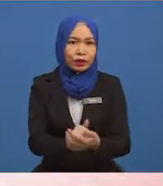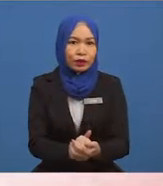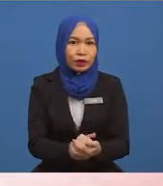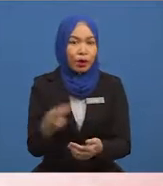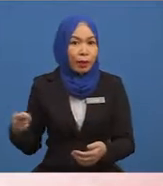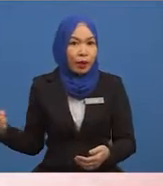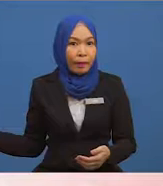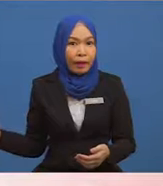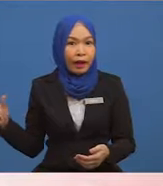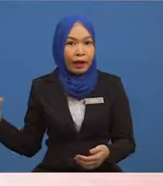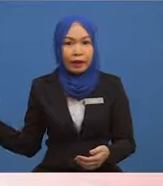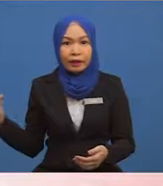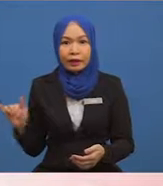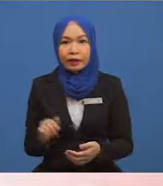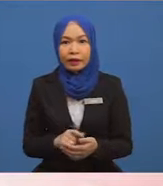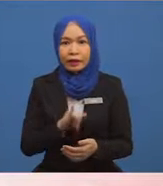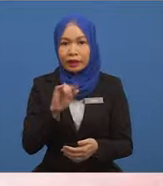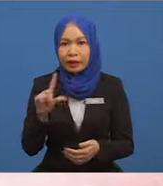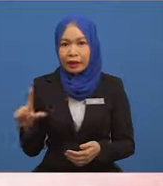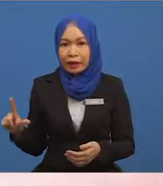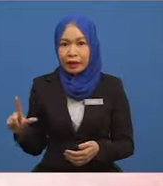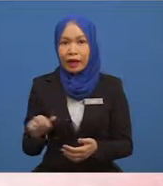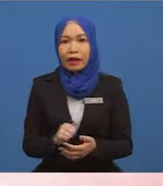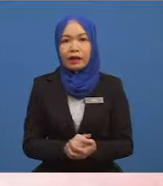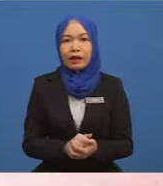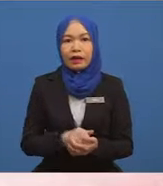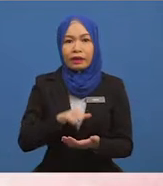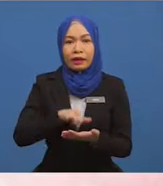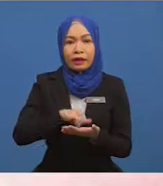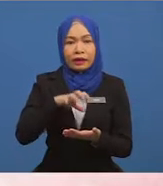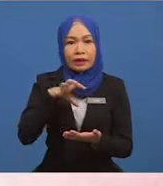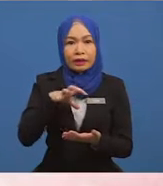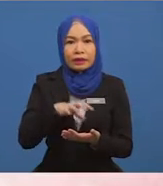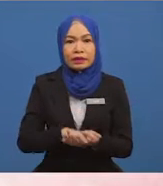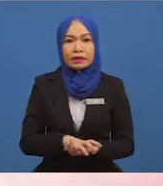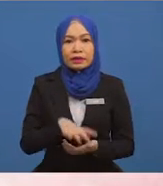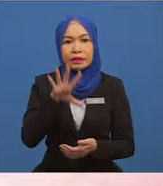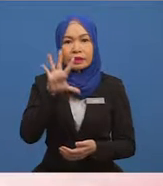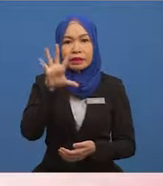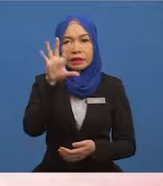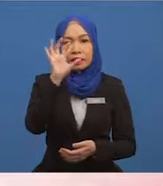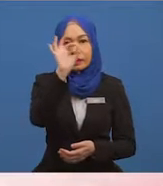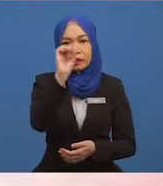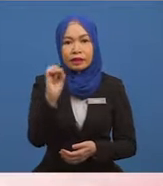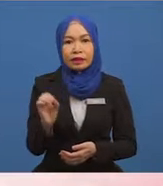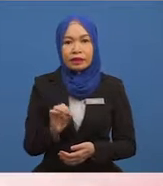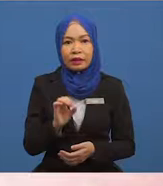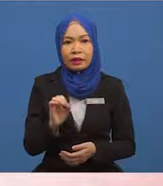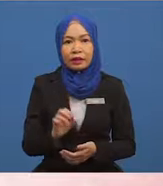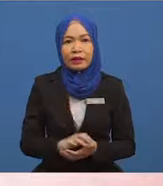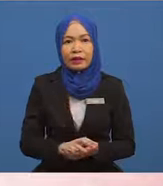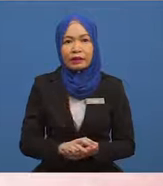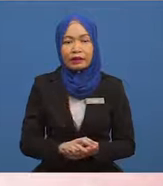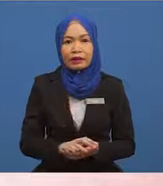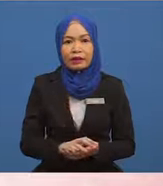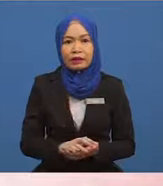Bahan-bahan yang diperlukan adalah ampaian yeast 5%, larutan glukosa 5%